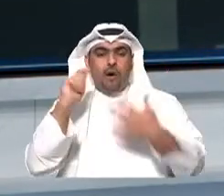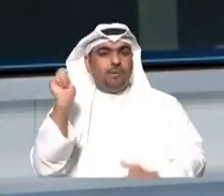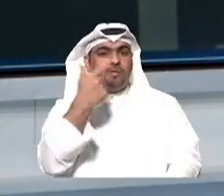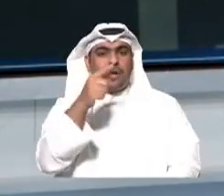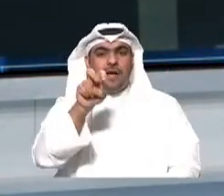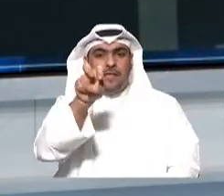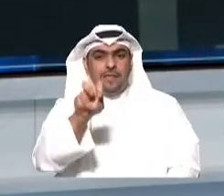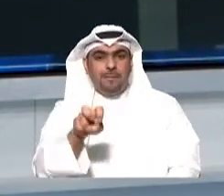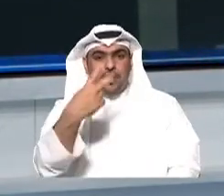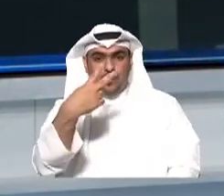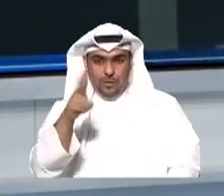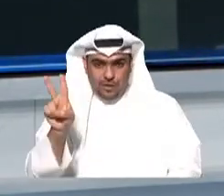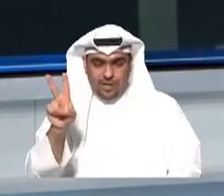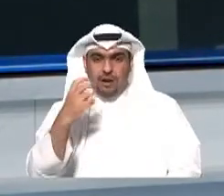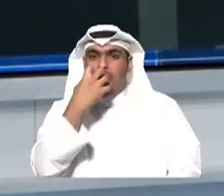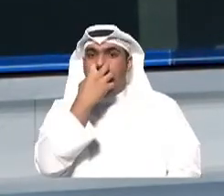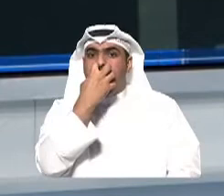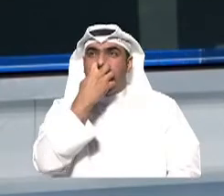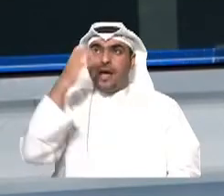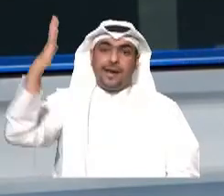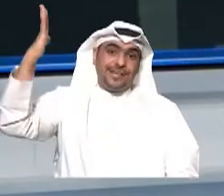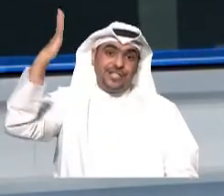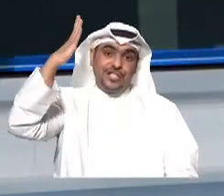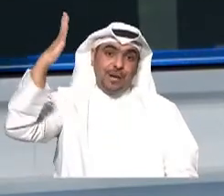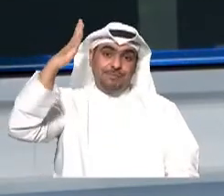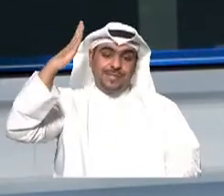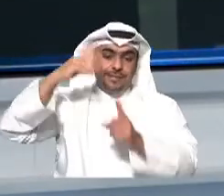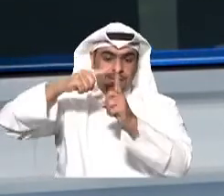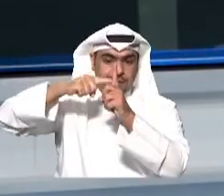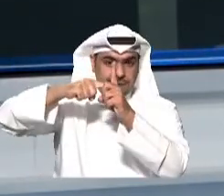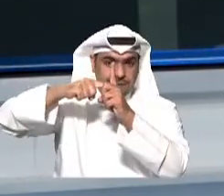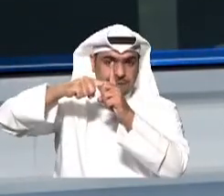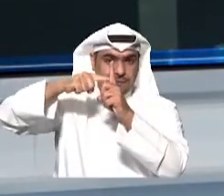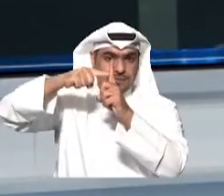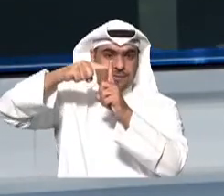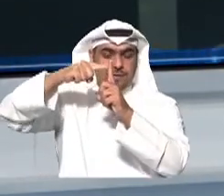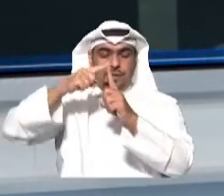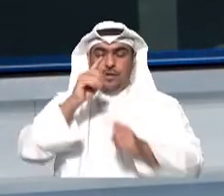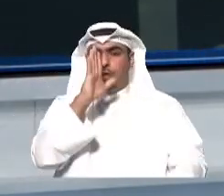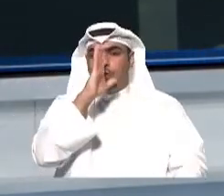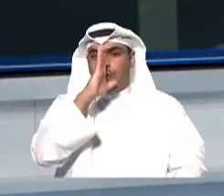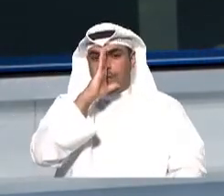وارتفاع درجات الحرارة أيضا متوقع خلال يوم الاثنين إلى يوم الأربعاء من